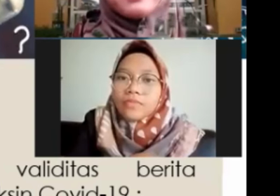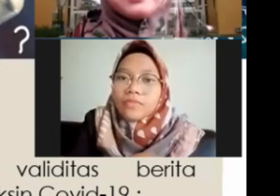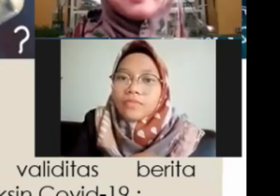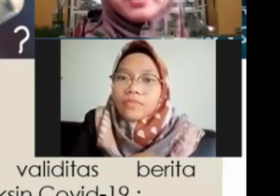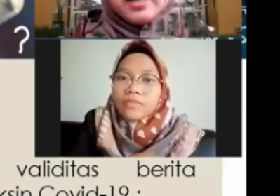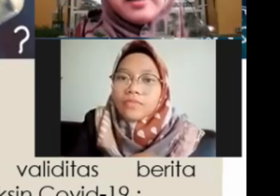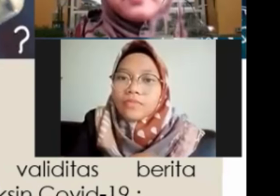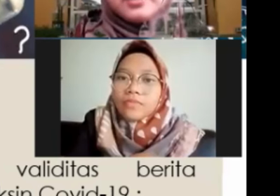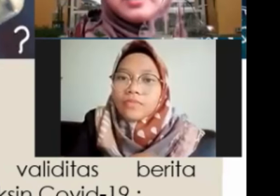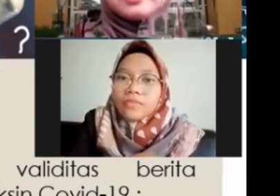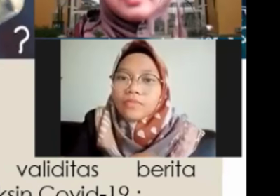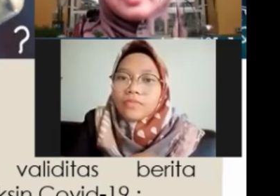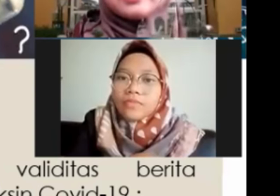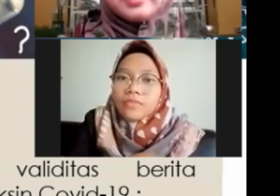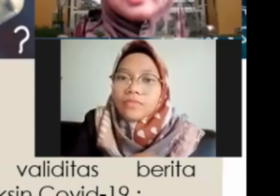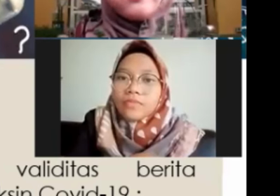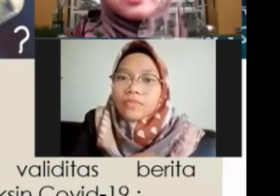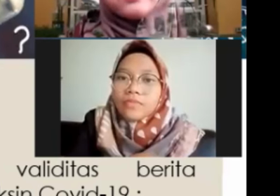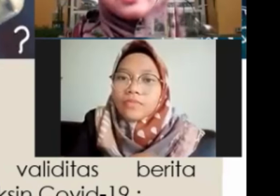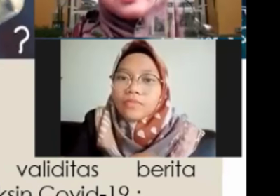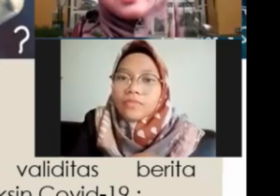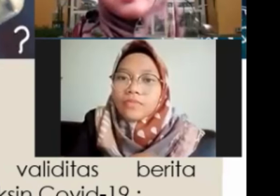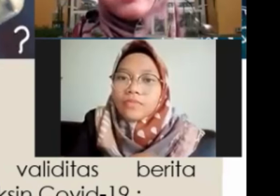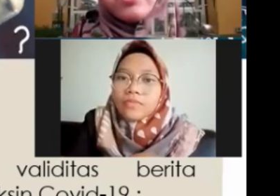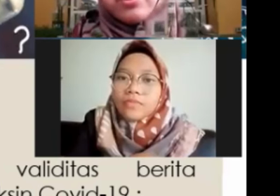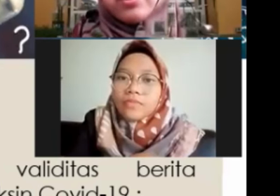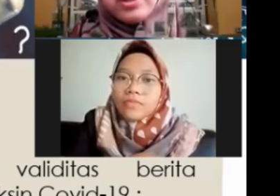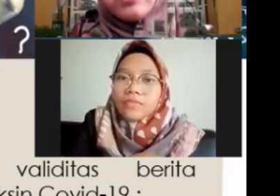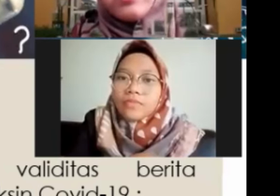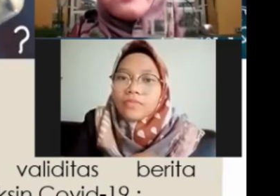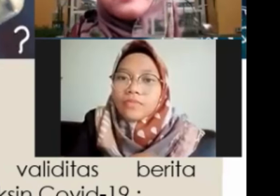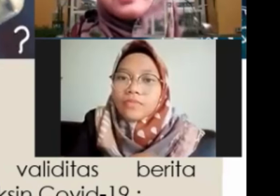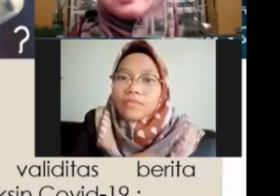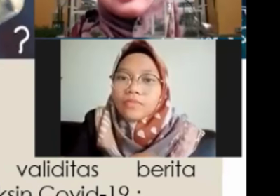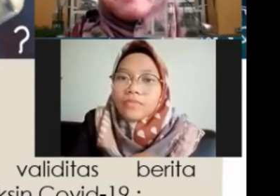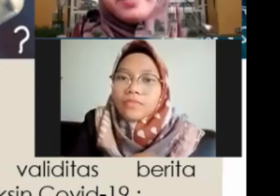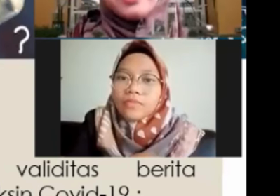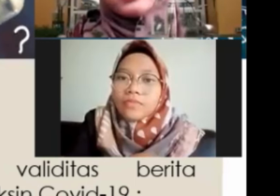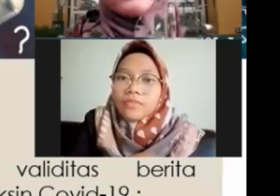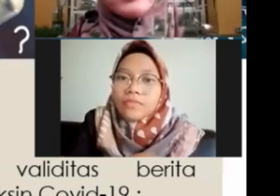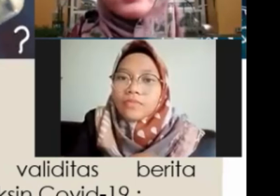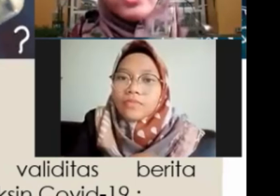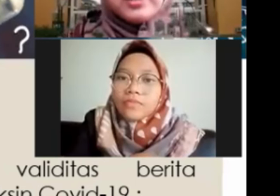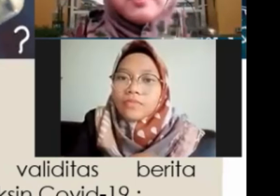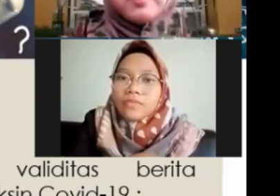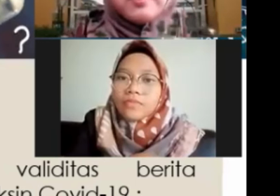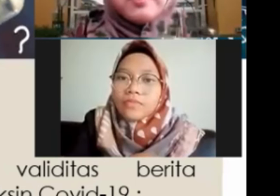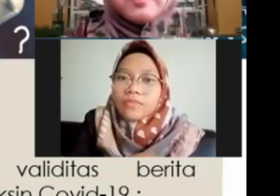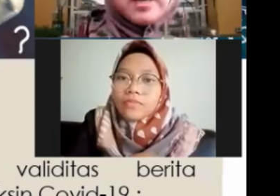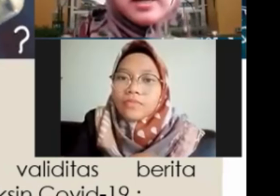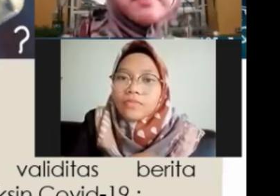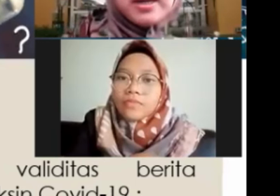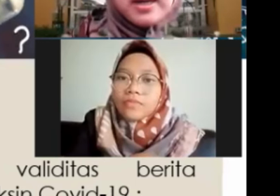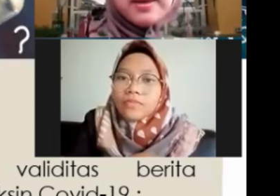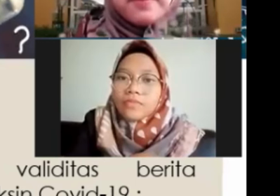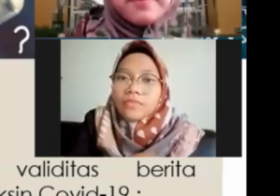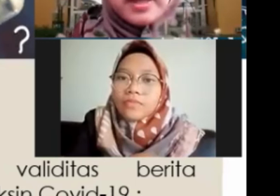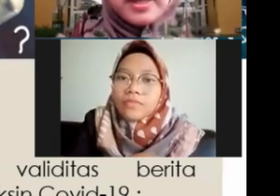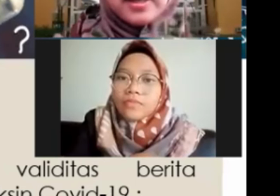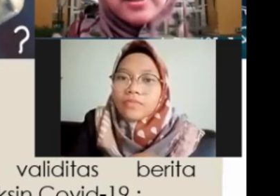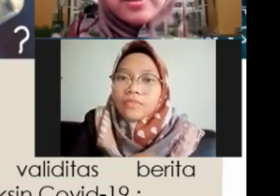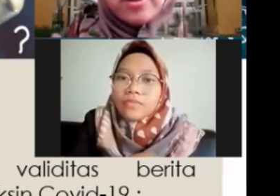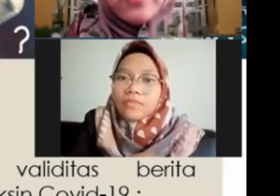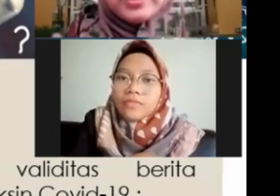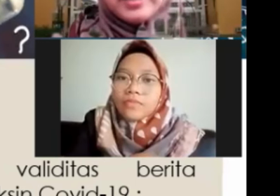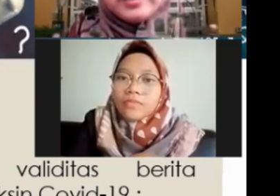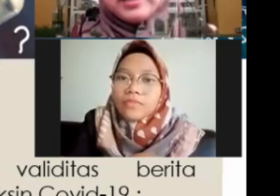pada prinsipnya, cara kerja dari vaksin-vaksin tersebut itu sama, yaitu menimbulkan kekebalan pada